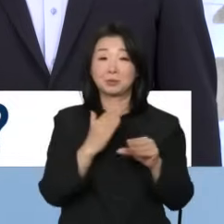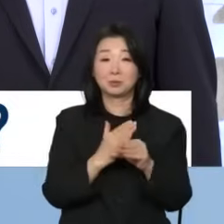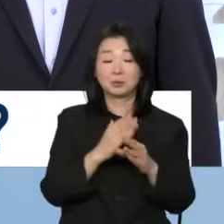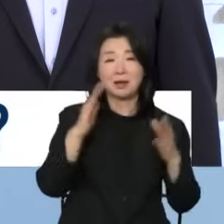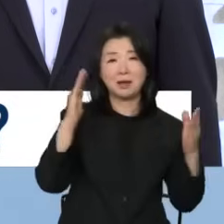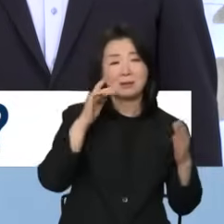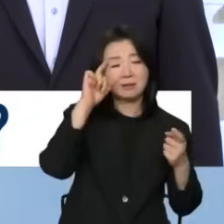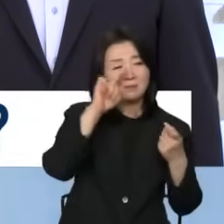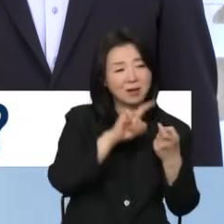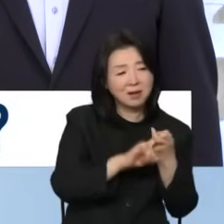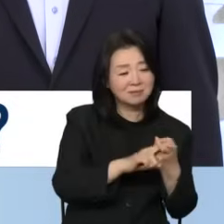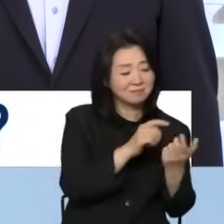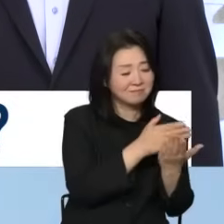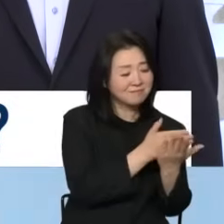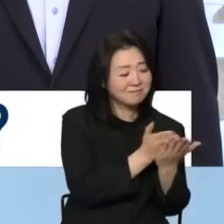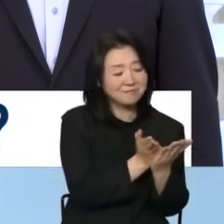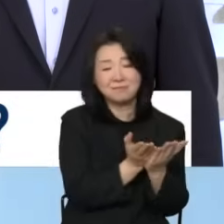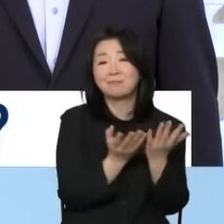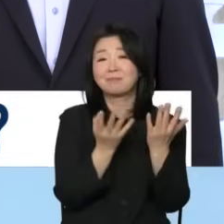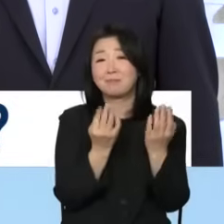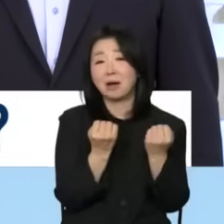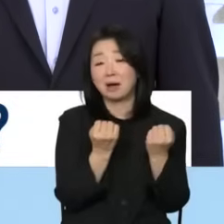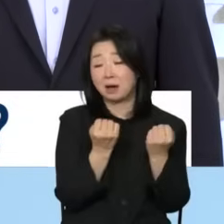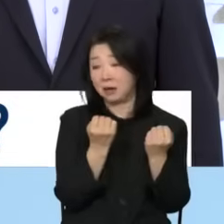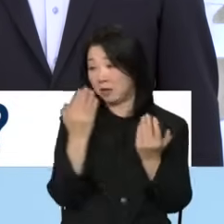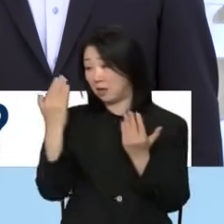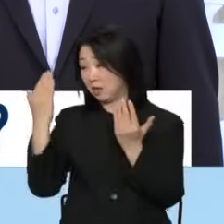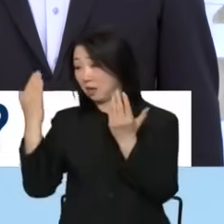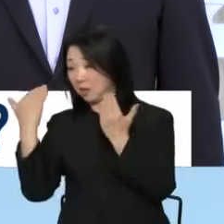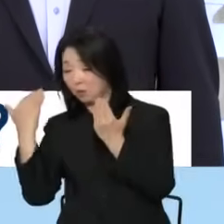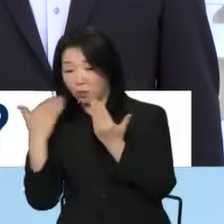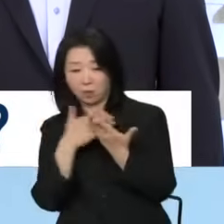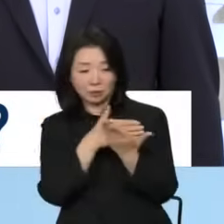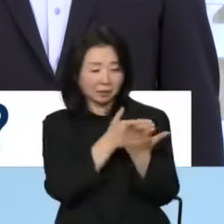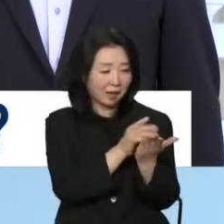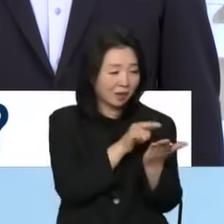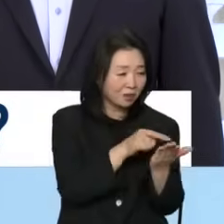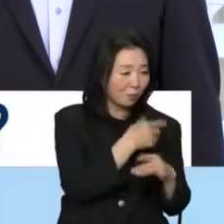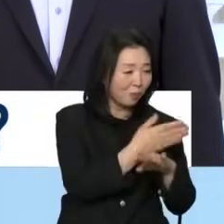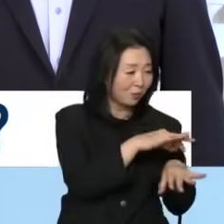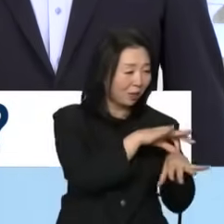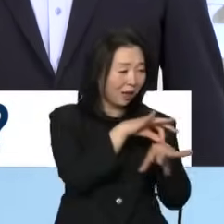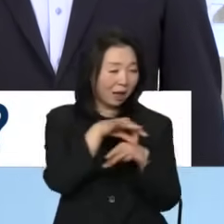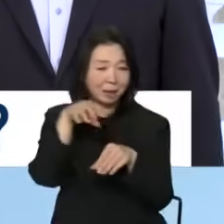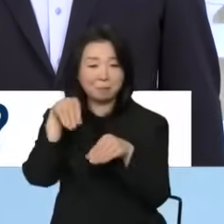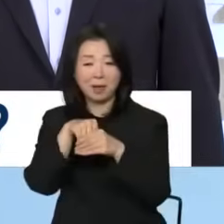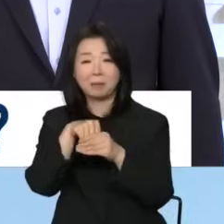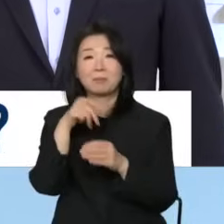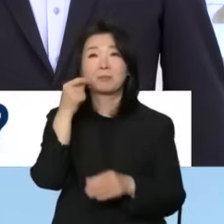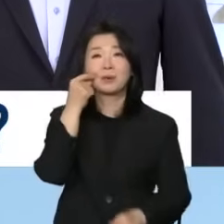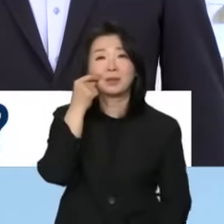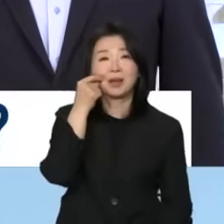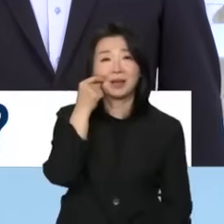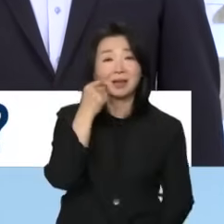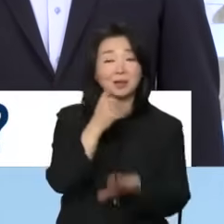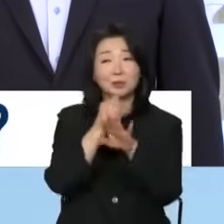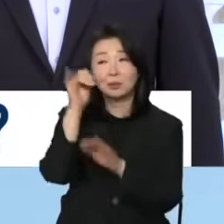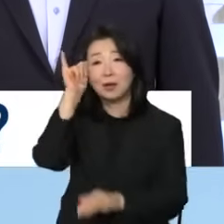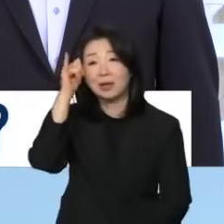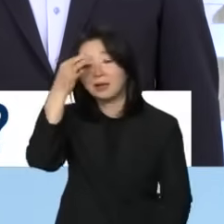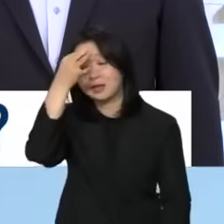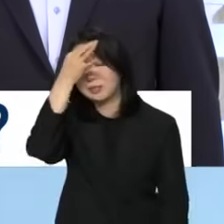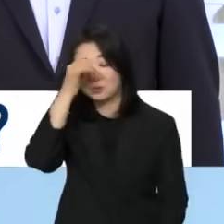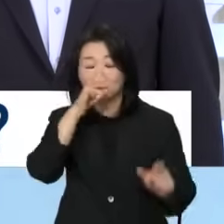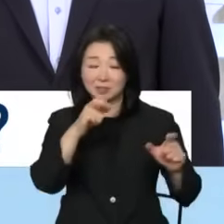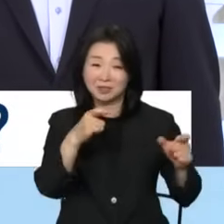굉장히 다양합니다. 학교가 그 다양한 모든 수요를 다 제공할 수 없죠. 그래서 이제 AI 기술 또 지역교육